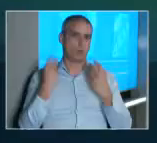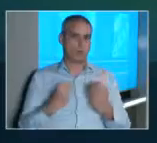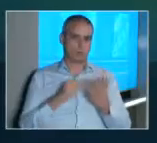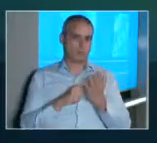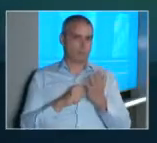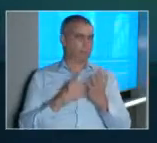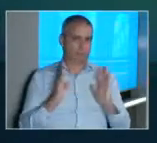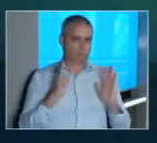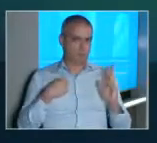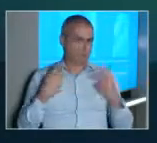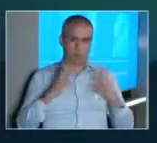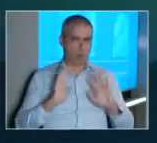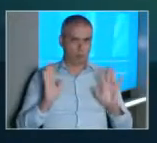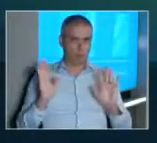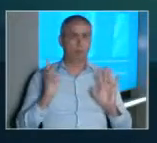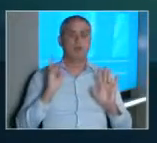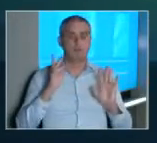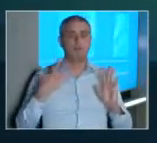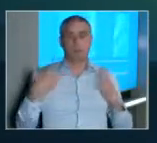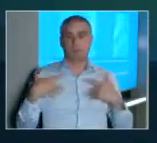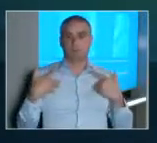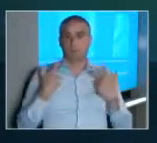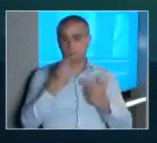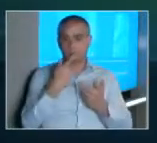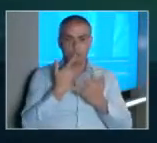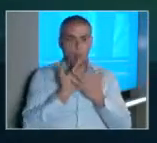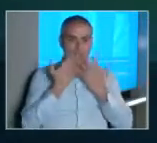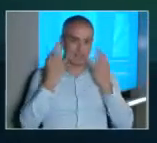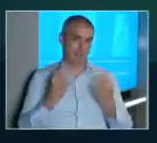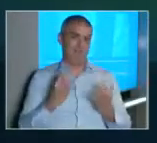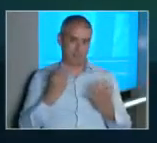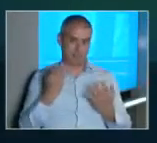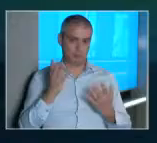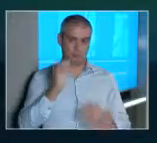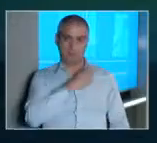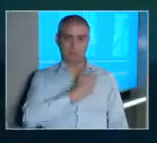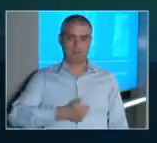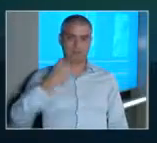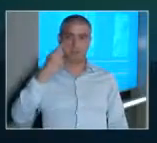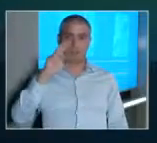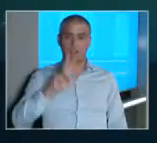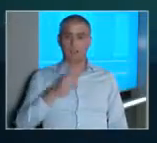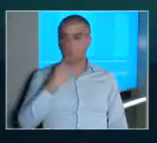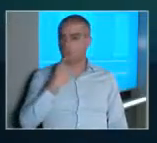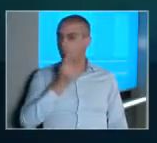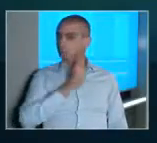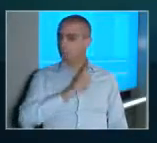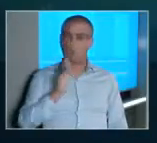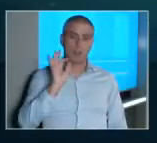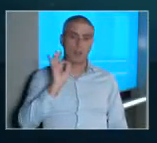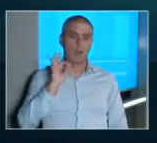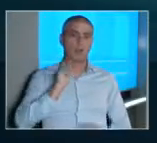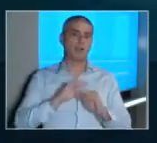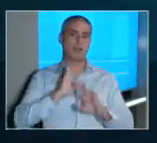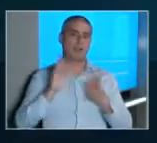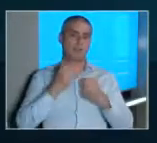ולכן אנחנו לא חוששים, ואנחנו אבל מאוד מאוד שמחים על ההבהרה הזאת של השר פרץ, שאומר שהוא לא ייגע בתקציב